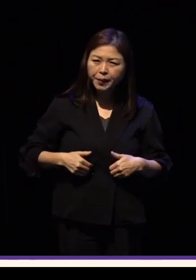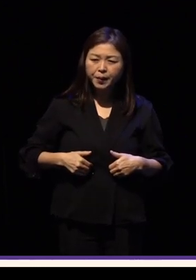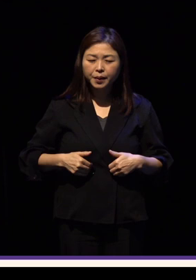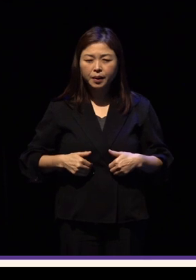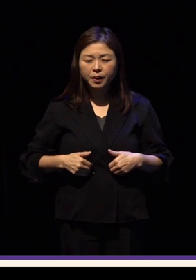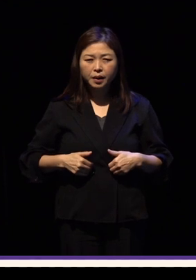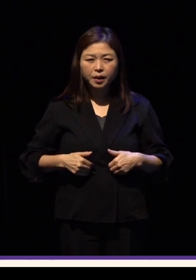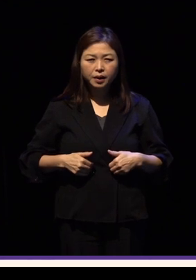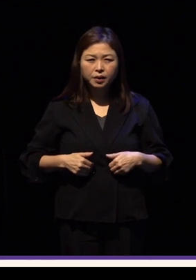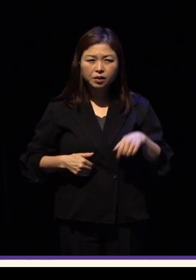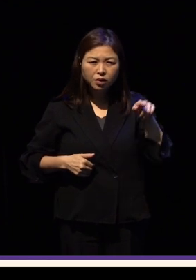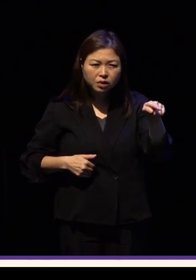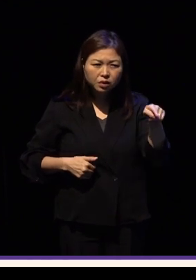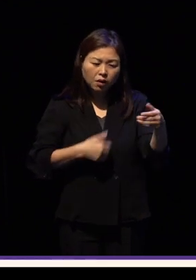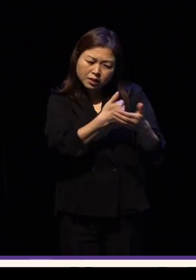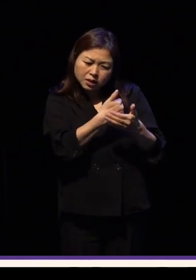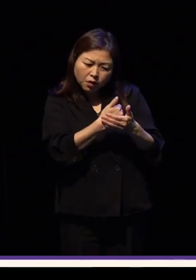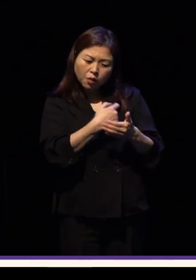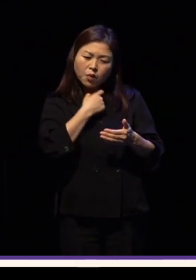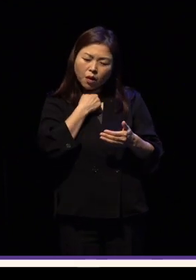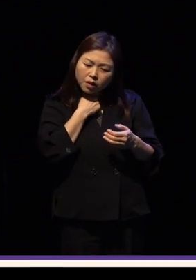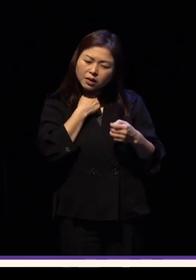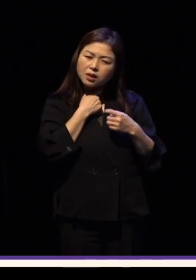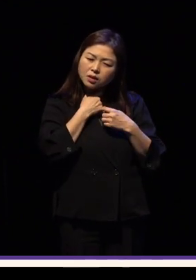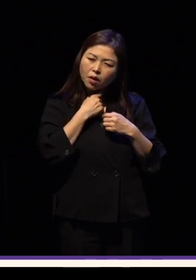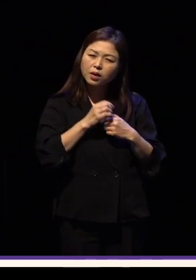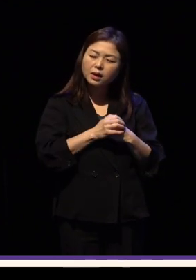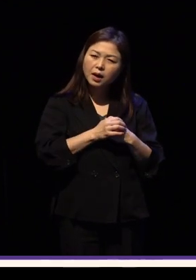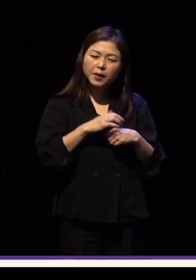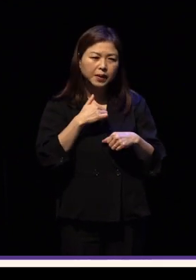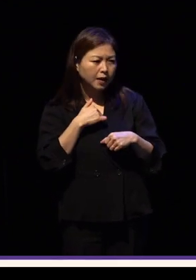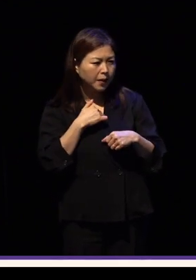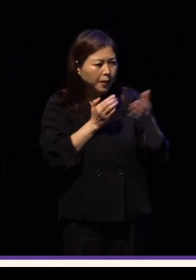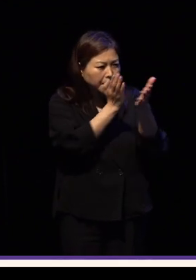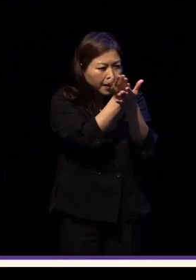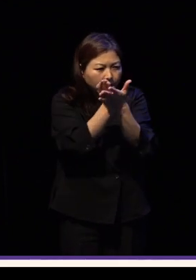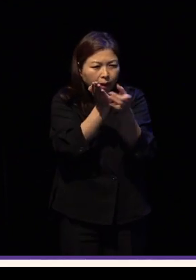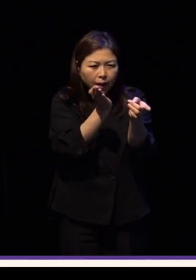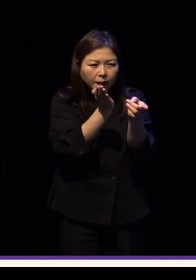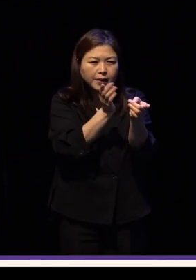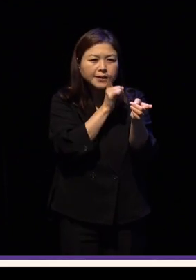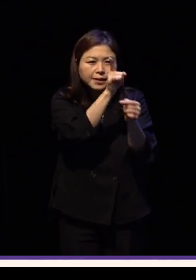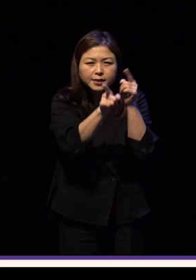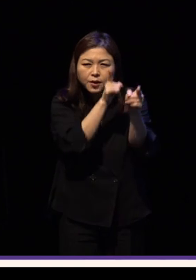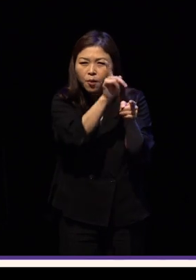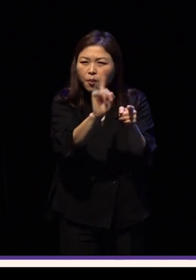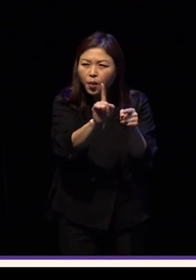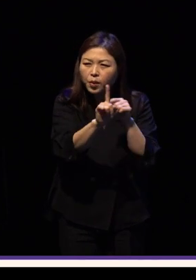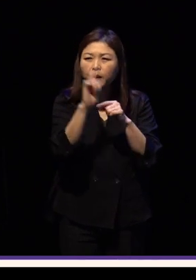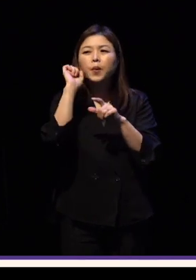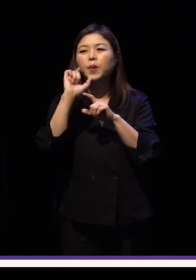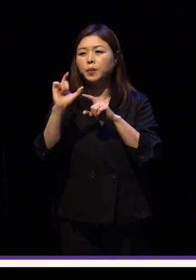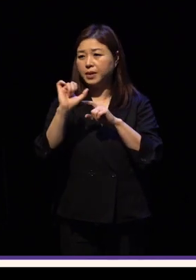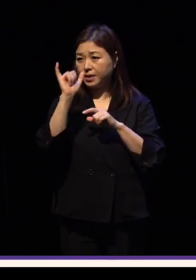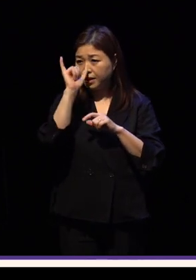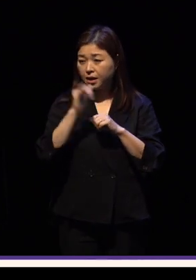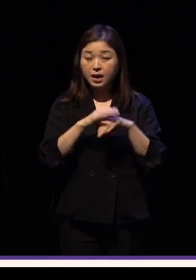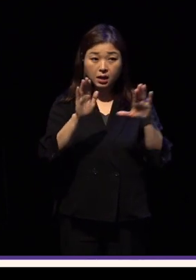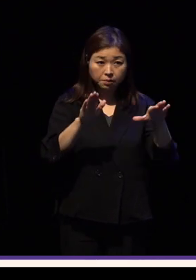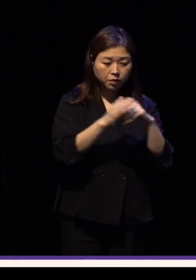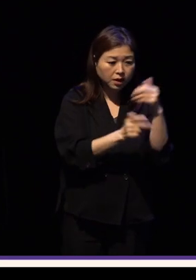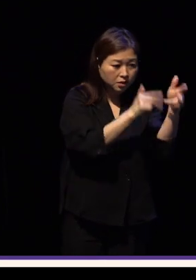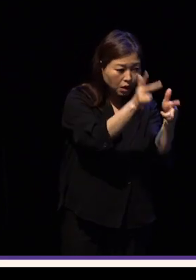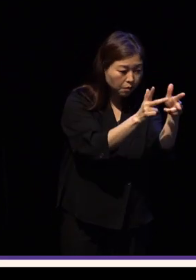이런 불평불만들이 있었는데 이번에 이것을 단순화하고 창작의 영역을 확대해주고 이렇게